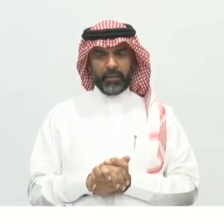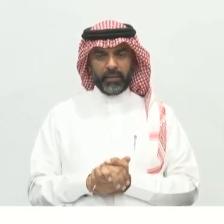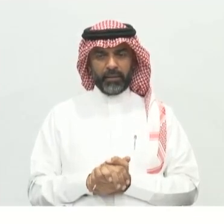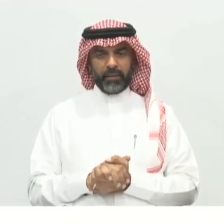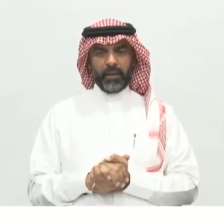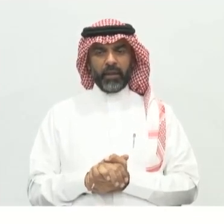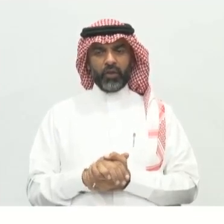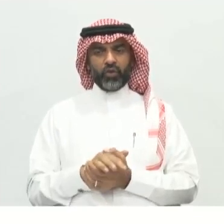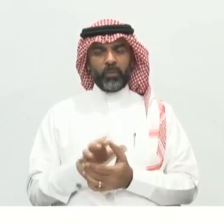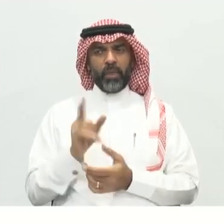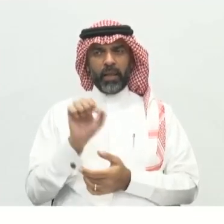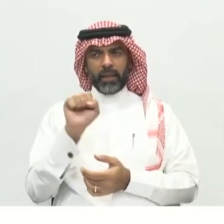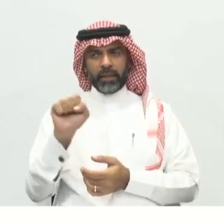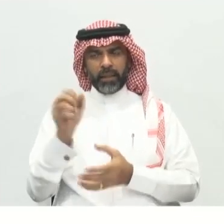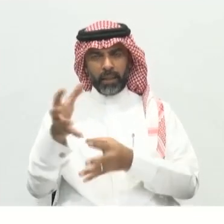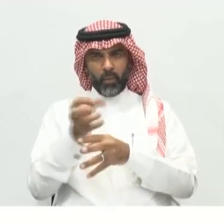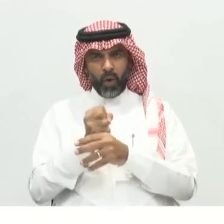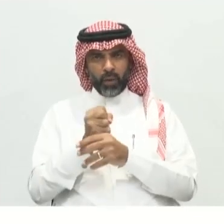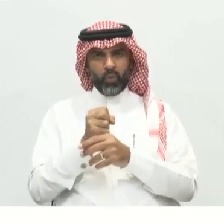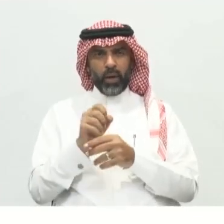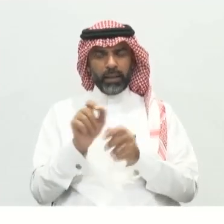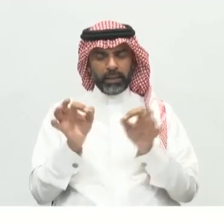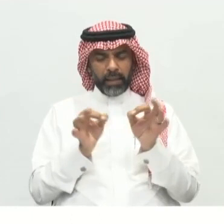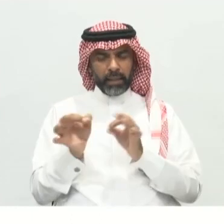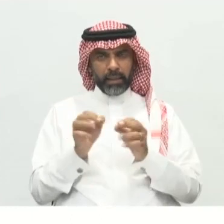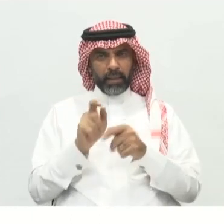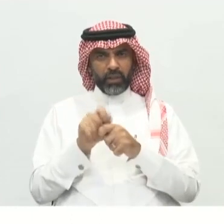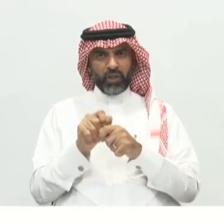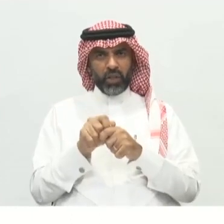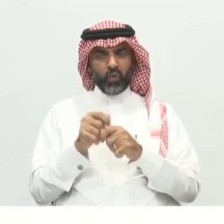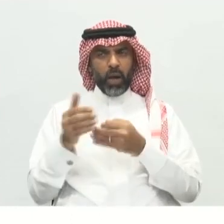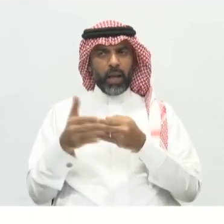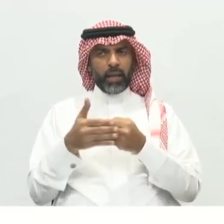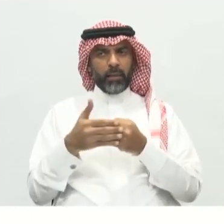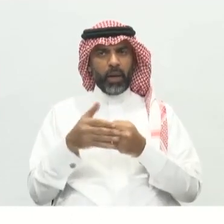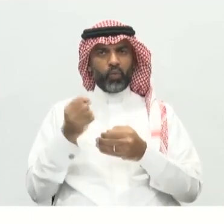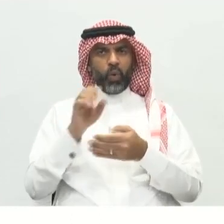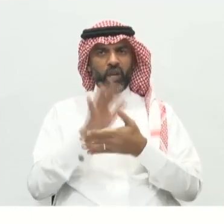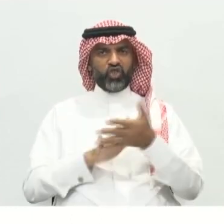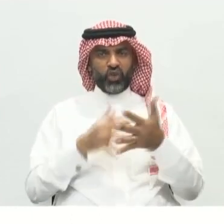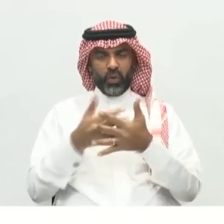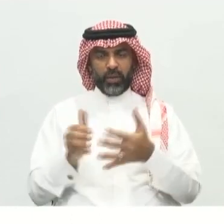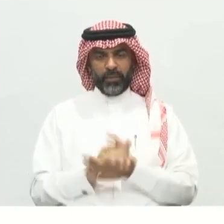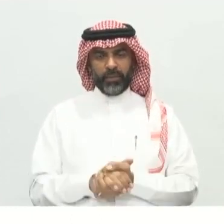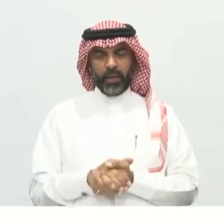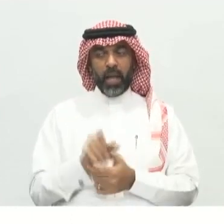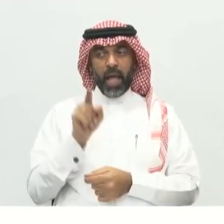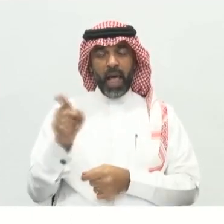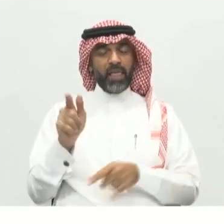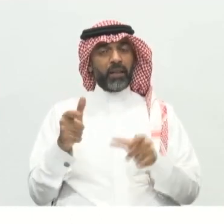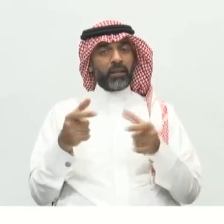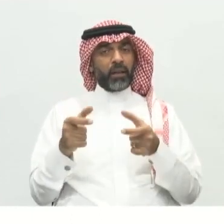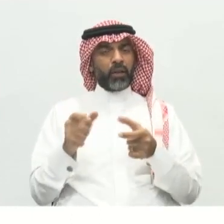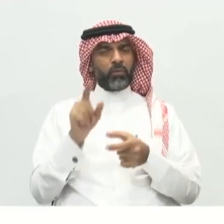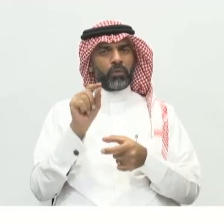مشكلات التحسين تخصيص الموارد تخطيط الانتاج الخدمات اللوجستيه والجدول تتميز هذه التقنيه بانها